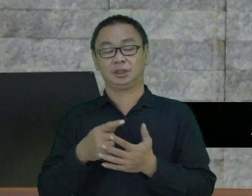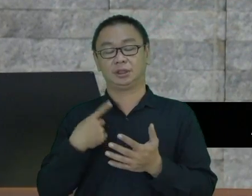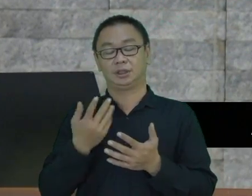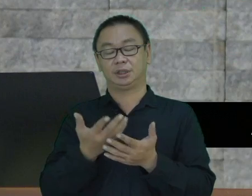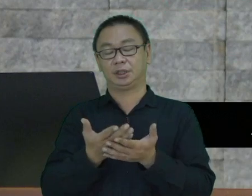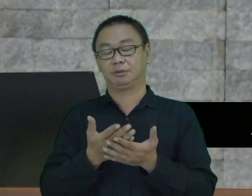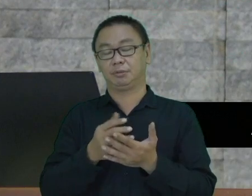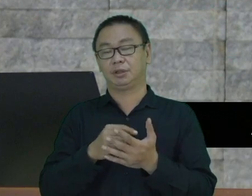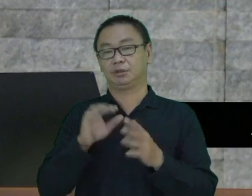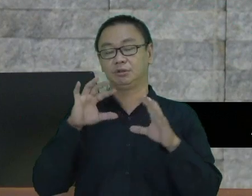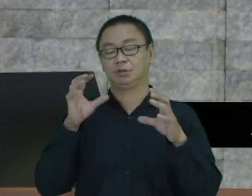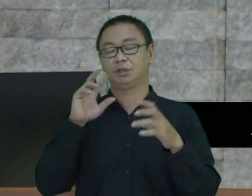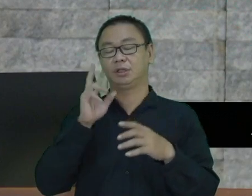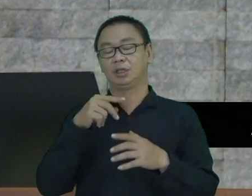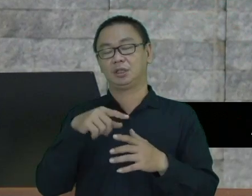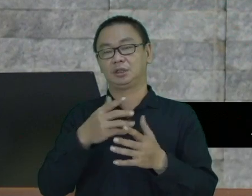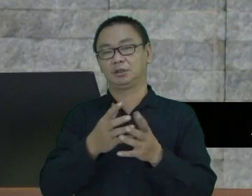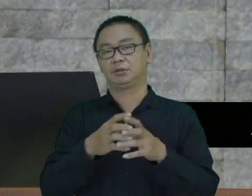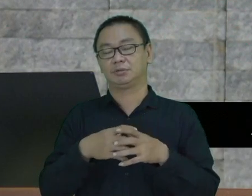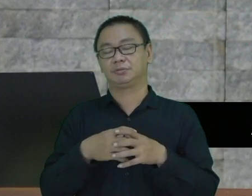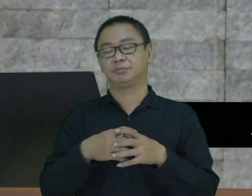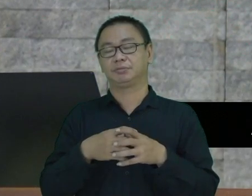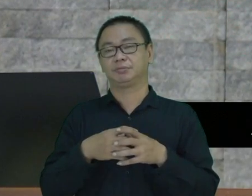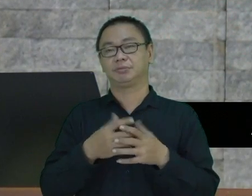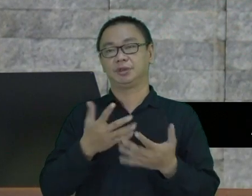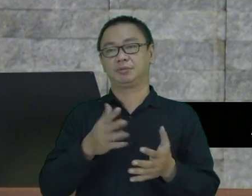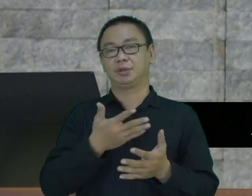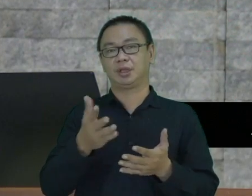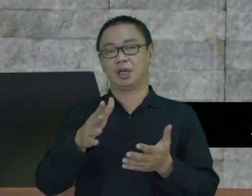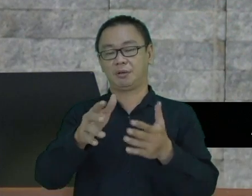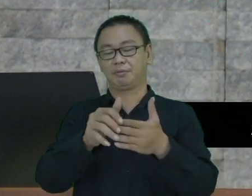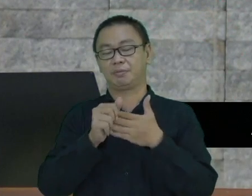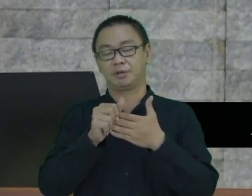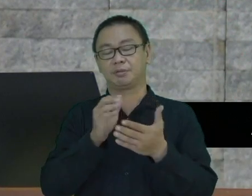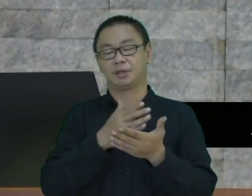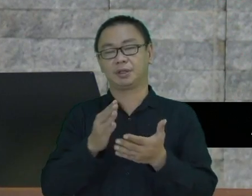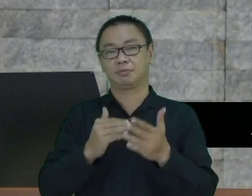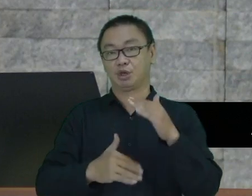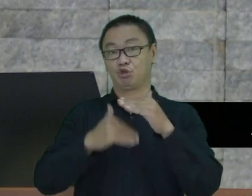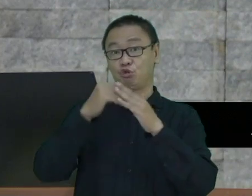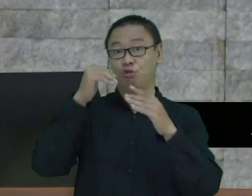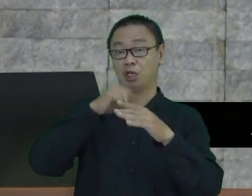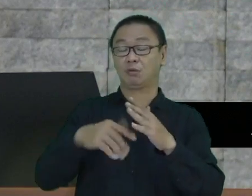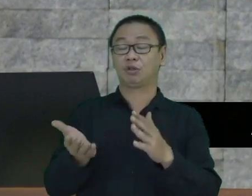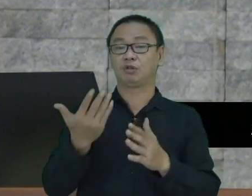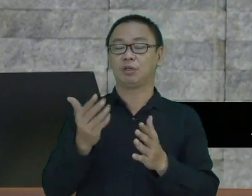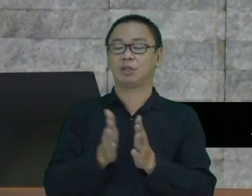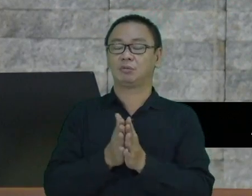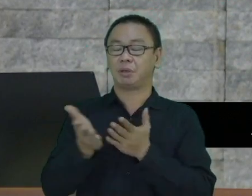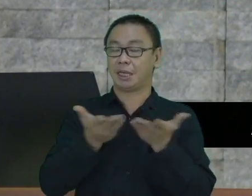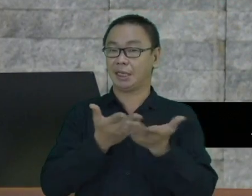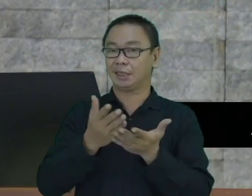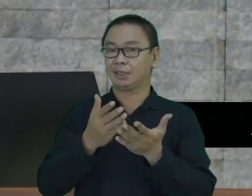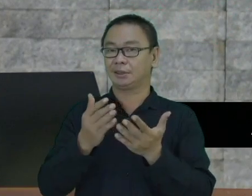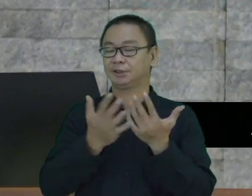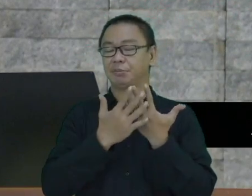anggota GKI di jemaat ini sehingga mereka akan mengambil bagian secara penuh dalam kehidupan dan pelayanan jemaat kita di